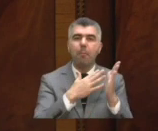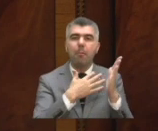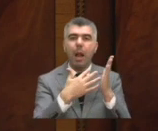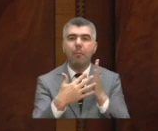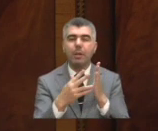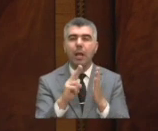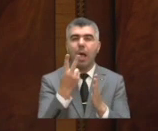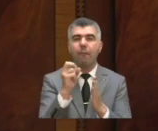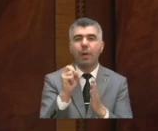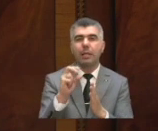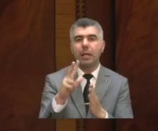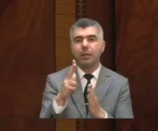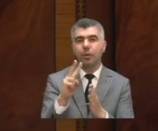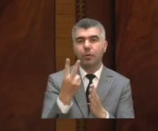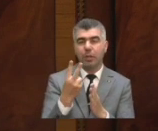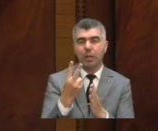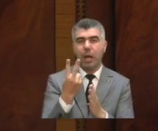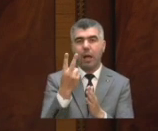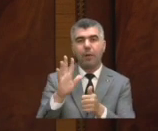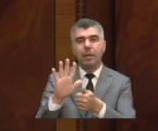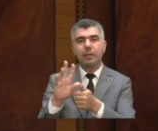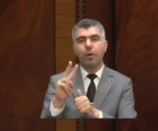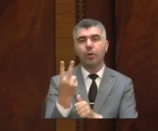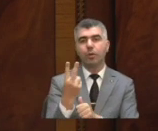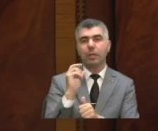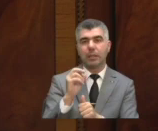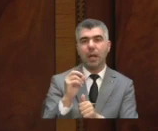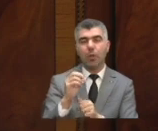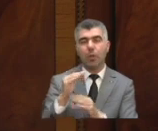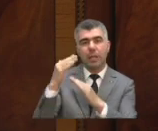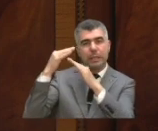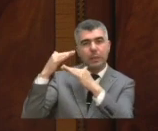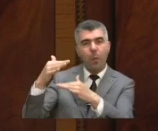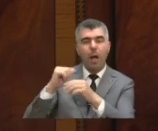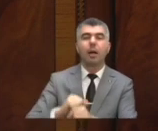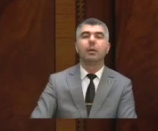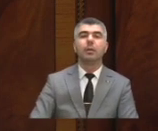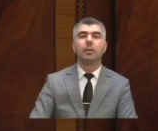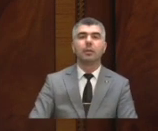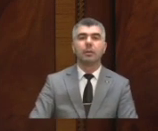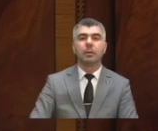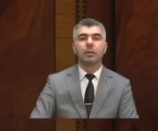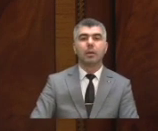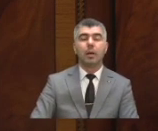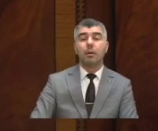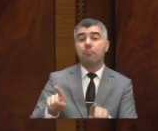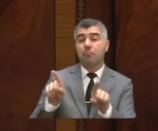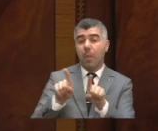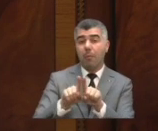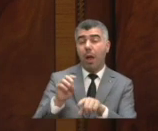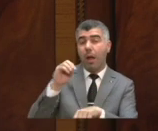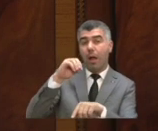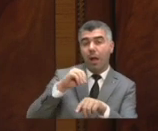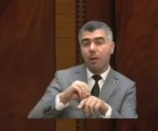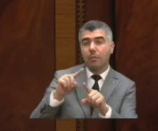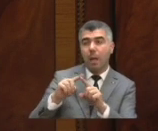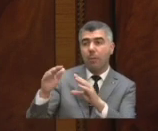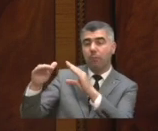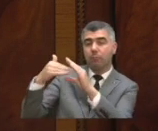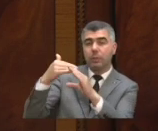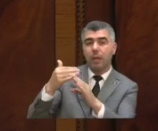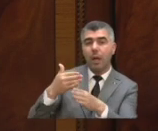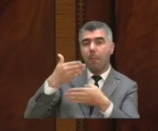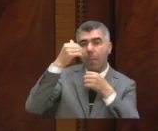26 26 للقطاع السياحي من جانب اخر ارتفعت تحويلات المغاربه